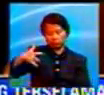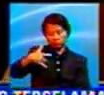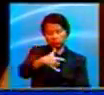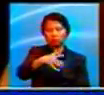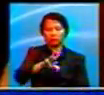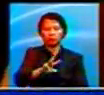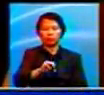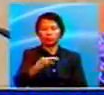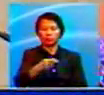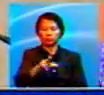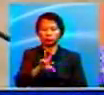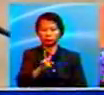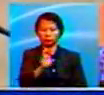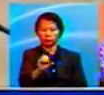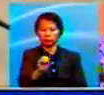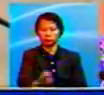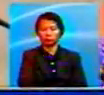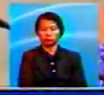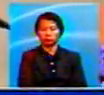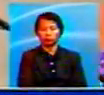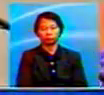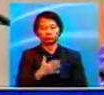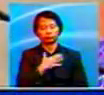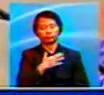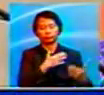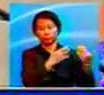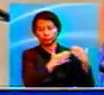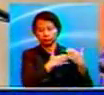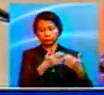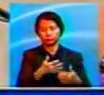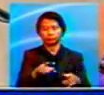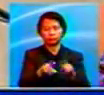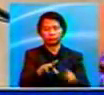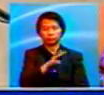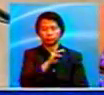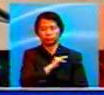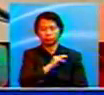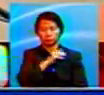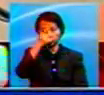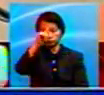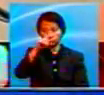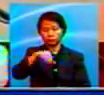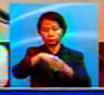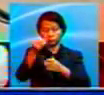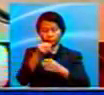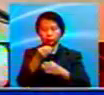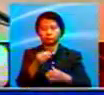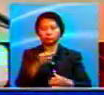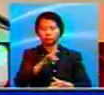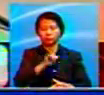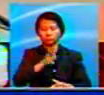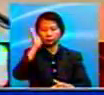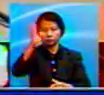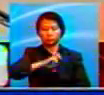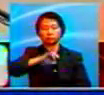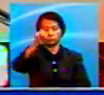MH370. In my capacity as Deputy Minister of Foreign Affairs, I'll be